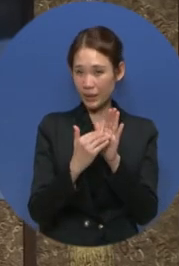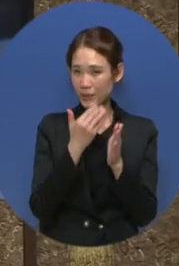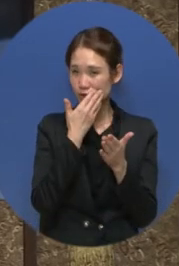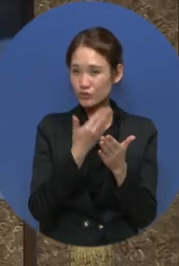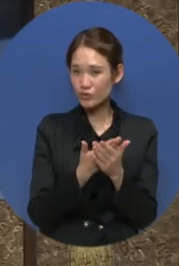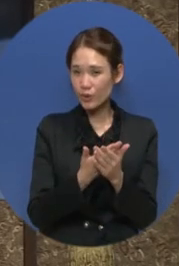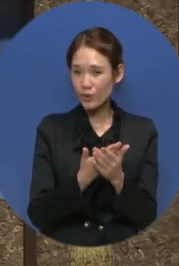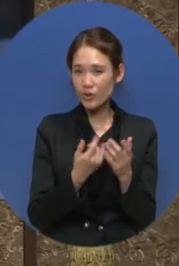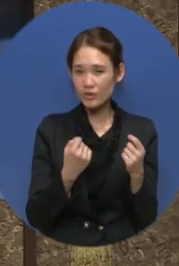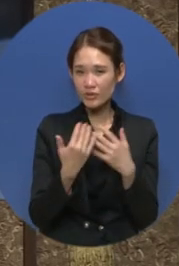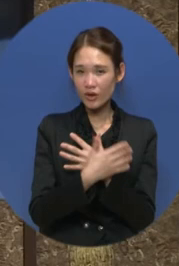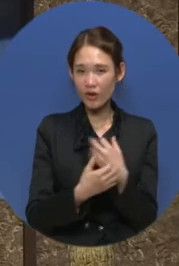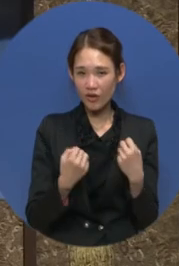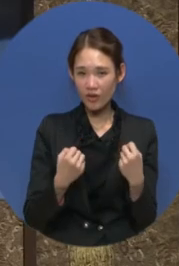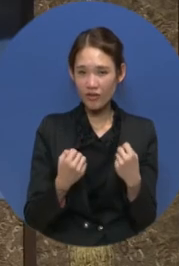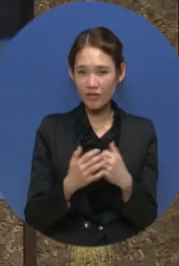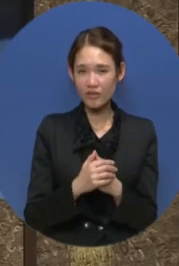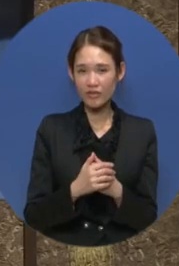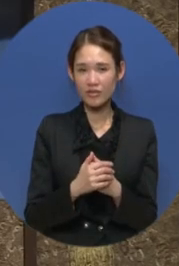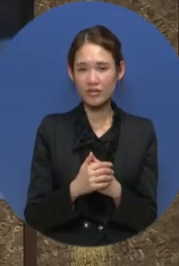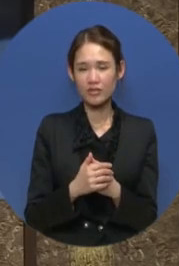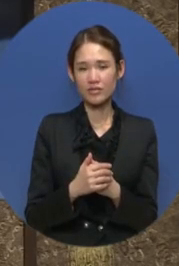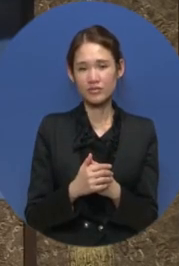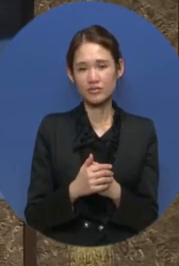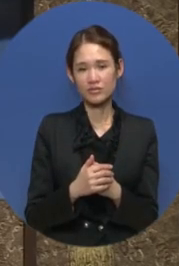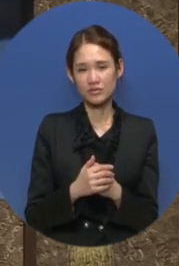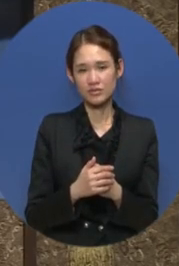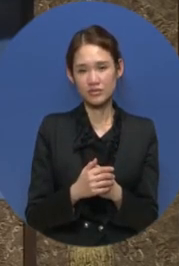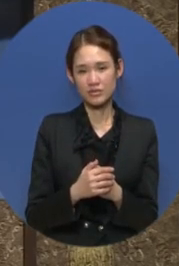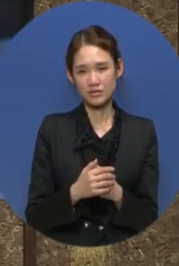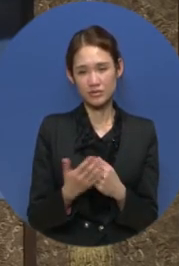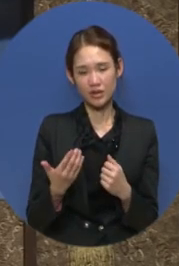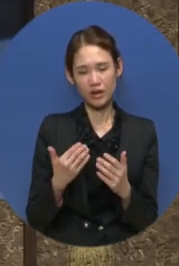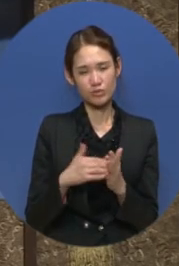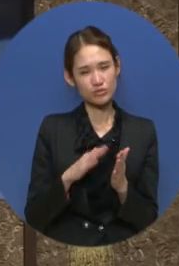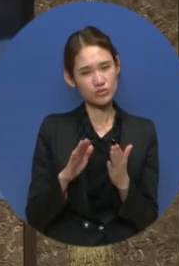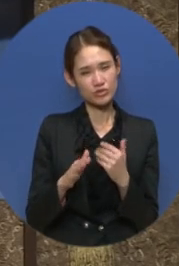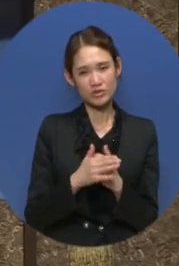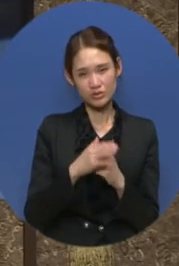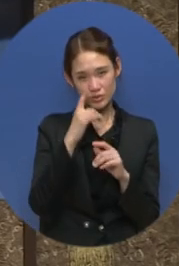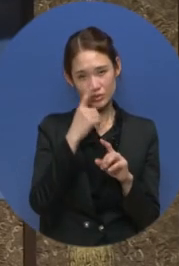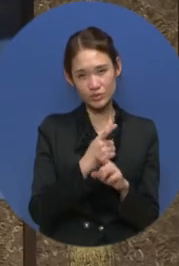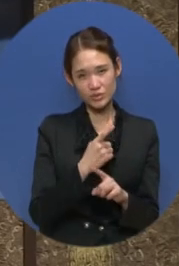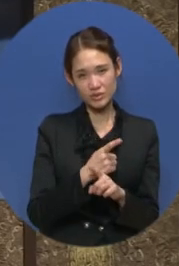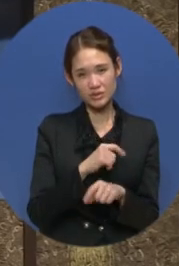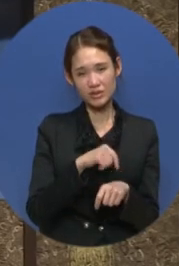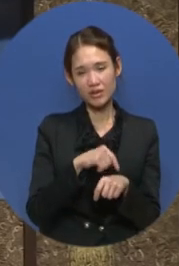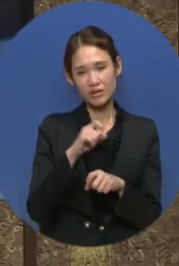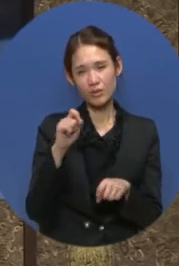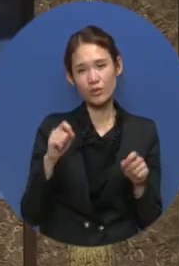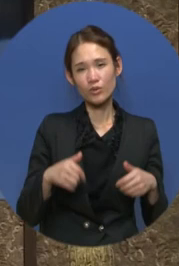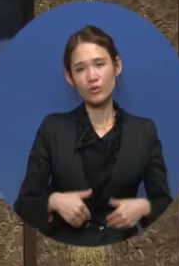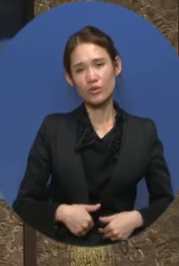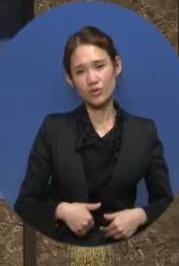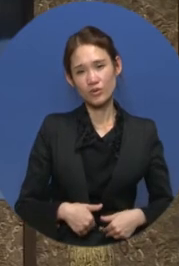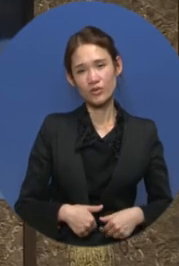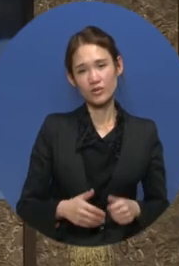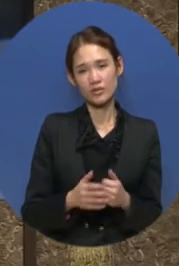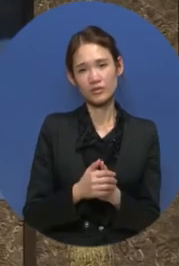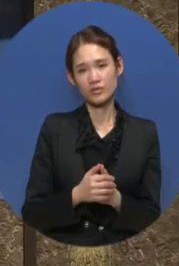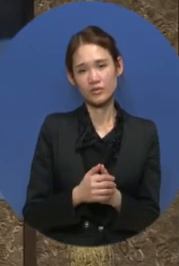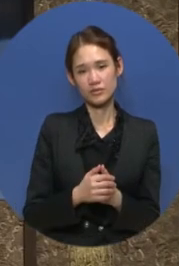있잖아요. 그렇죠. 건강은 일단 미리 저같이 이렇게 아프고 나면은 치료 받는 데는 시간이 많이